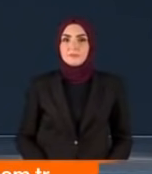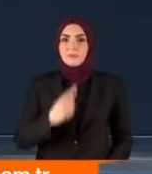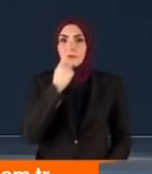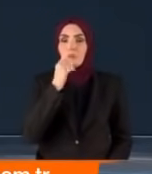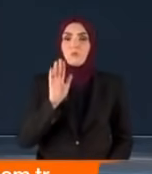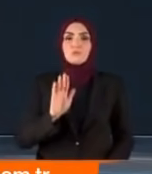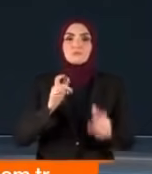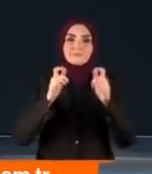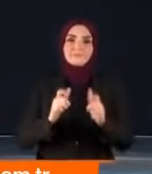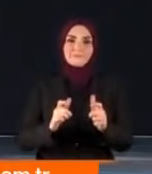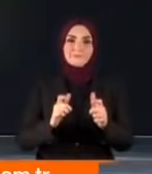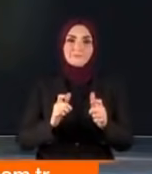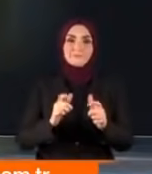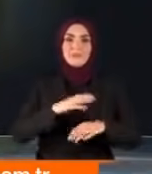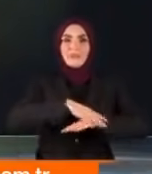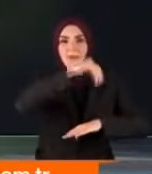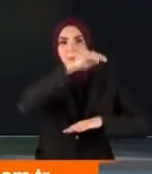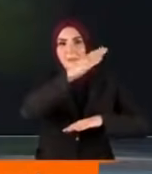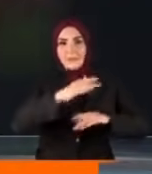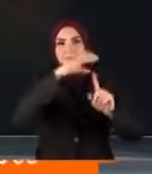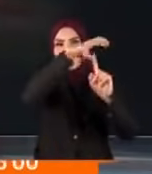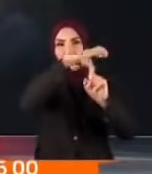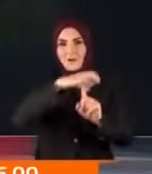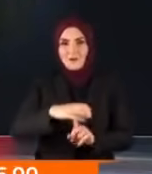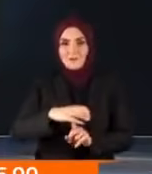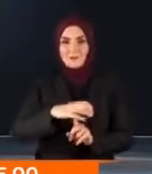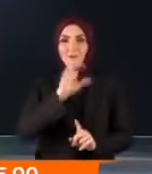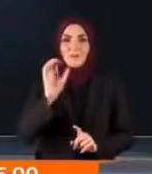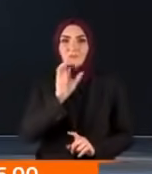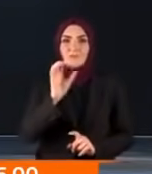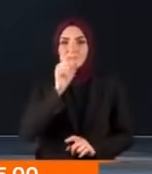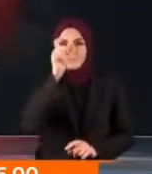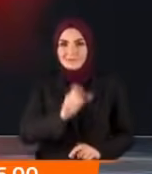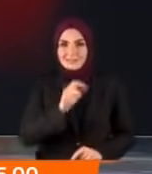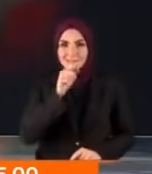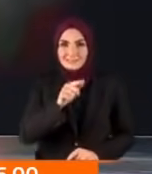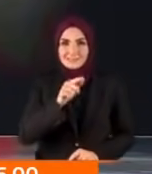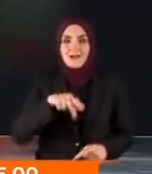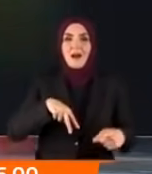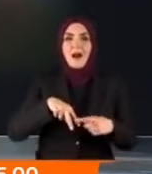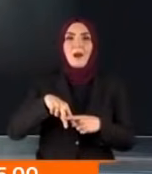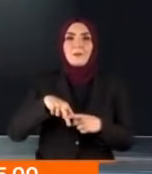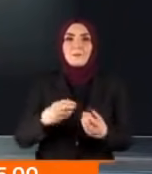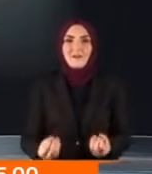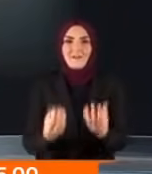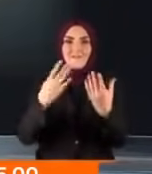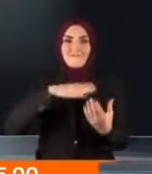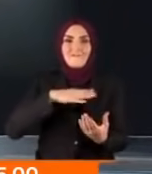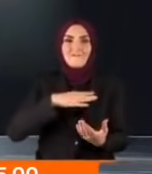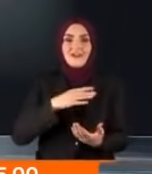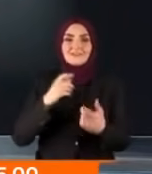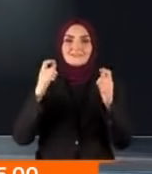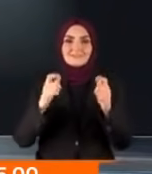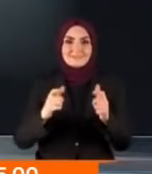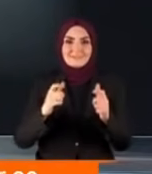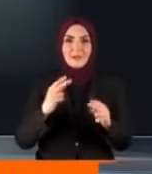Burdur'da yamaç paraşütü yapan bir turist arpa ekili bir tarlaya acil iniş yapmış. Tarlanın sahibi Kazım Özde şakayla